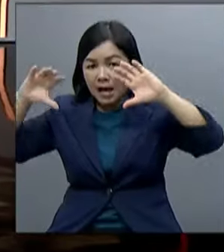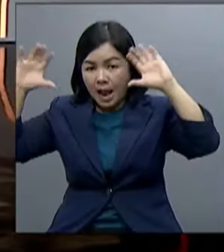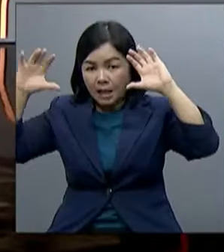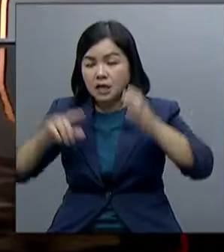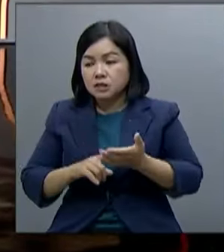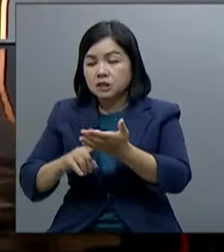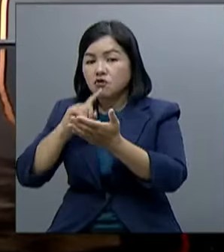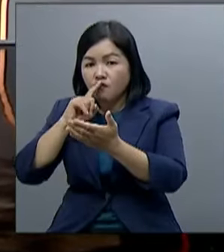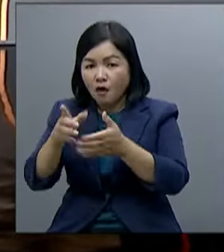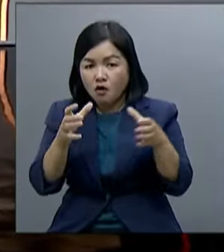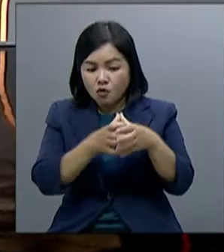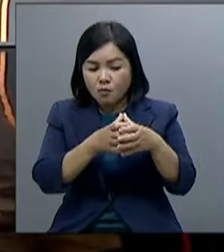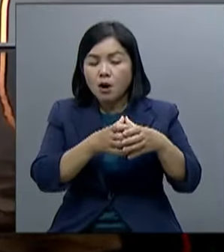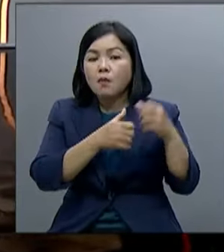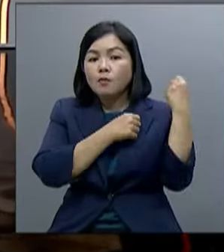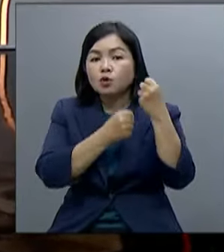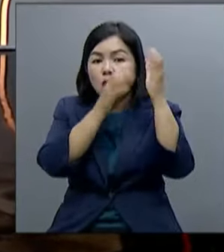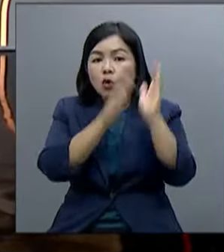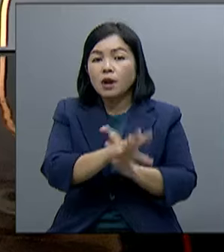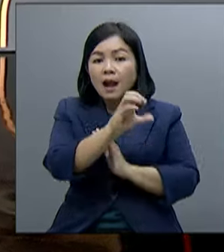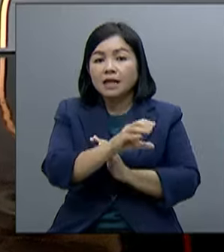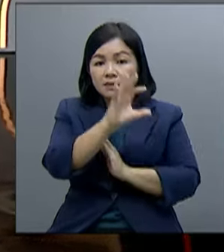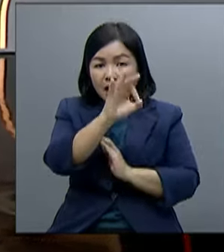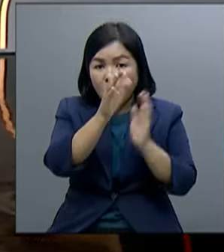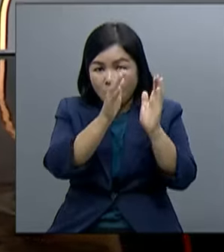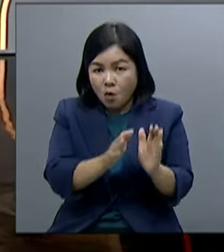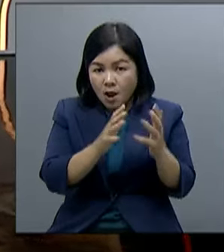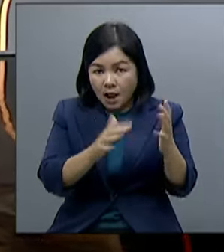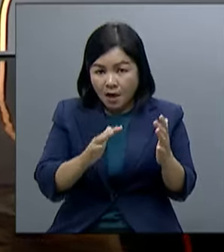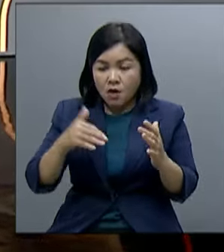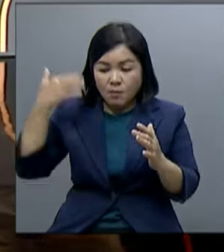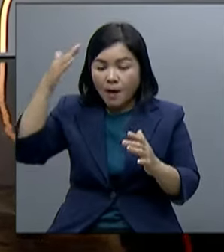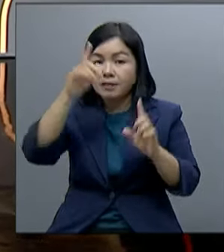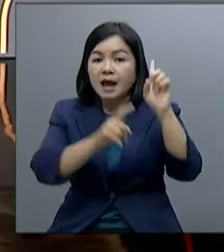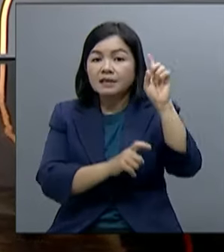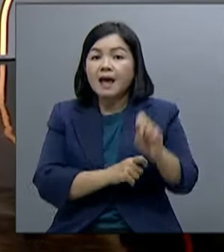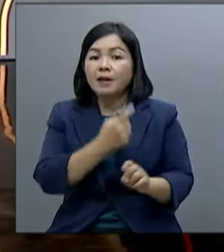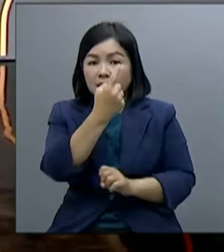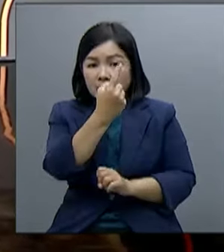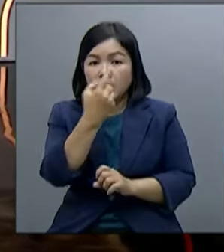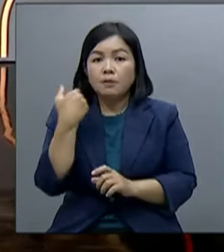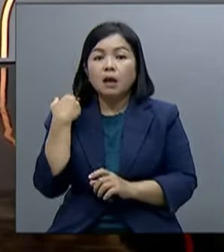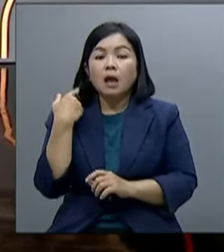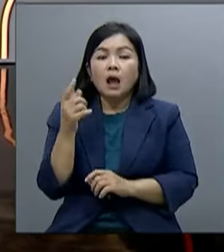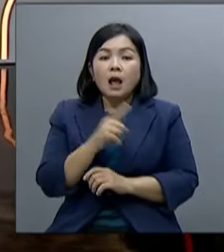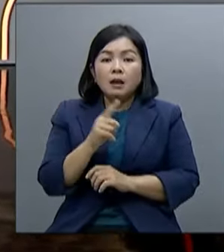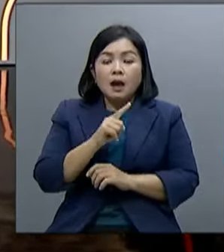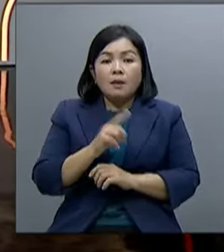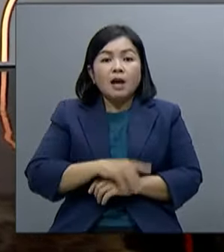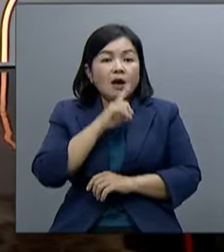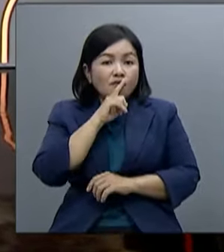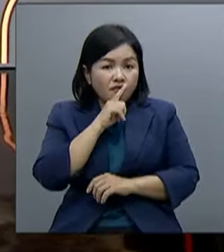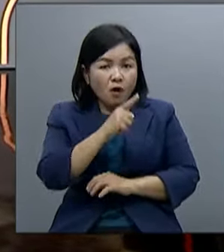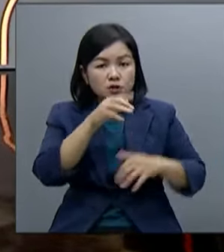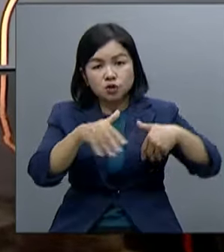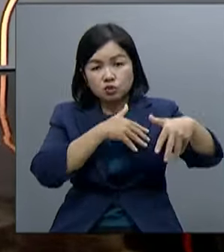ฟ้องผู้ชุมนุมจำนวน 59คนนะคะซึ่งต่อมาในภายหลังเสียชีวิตไป 1คนค่ะเป็นการแจ้งความดำเนิน